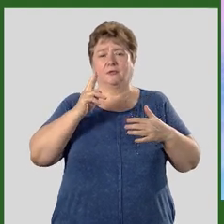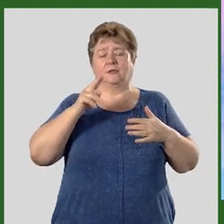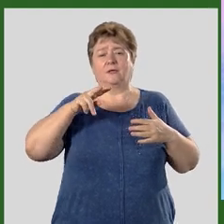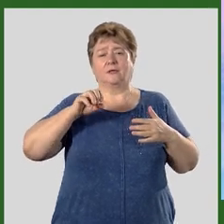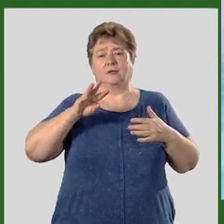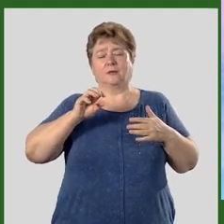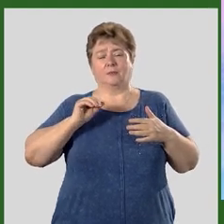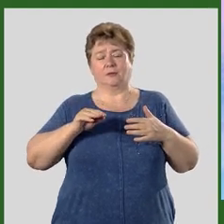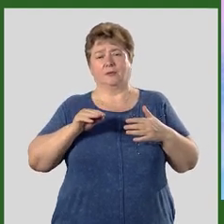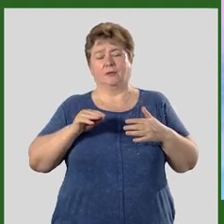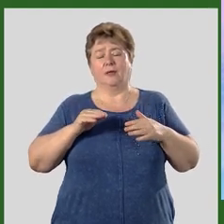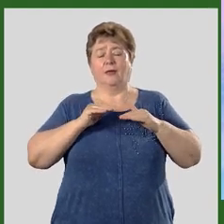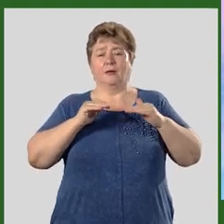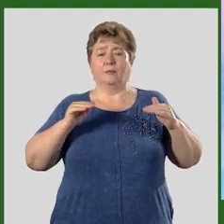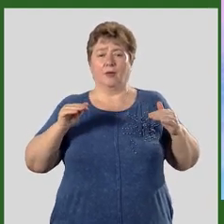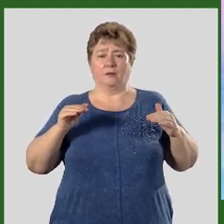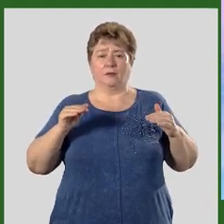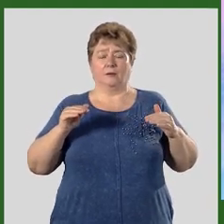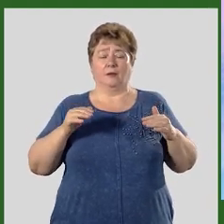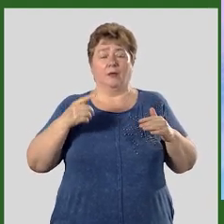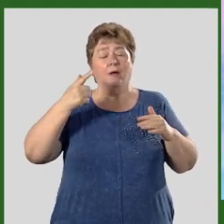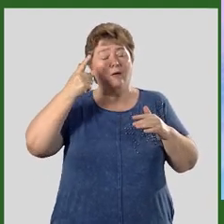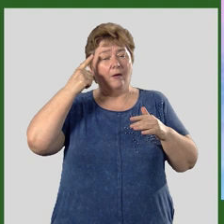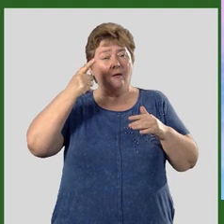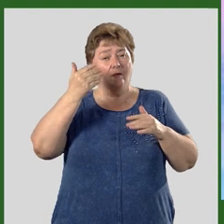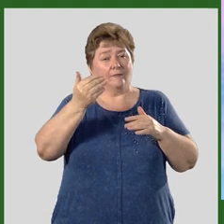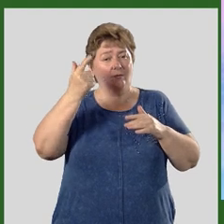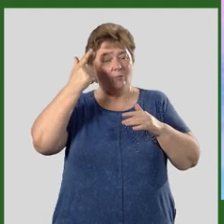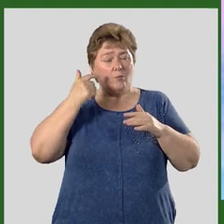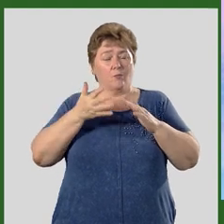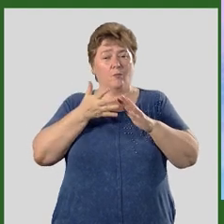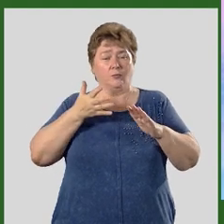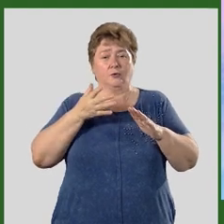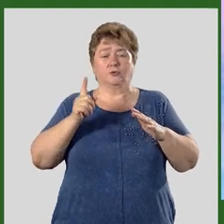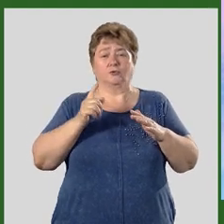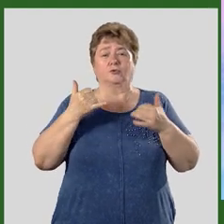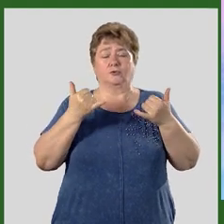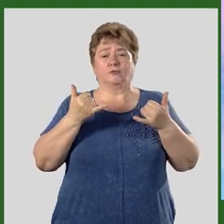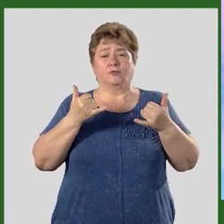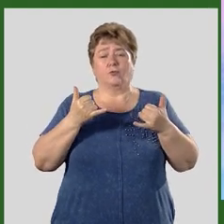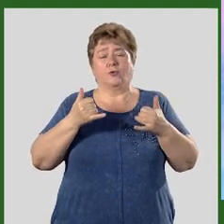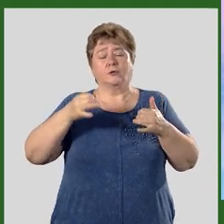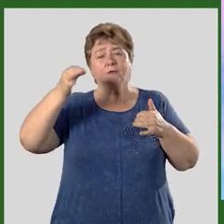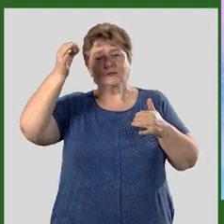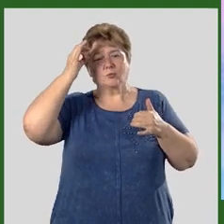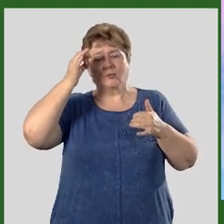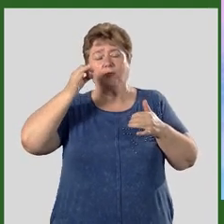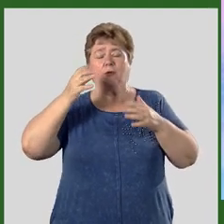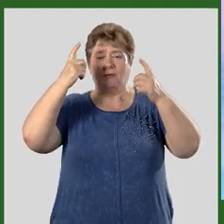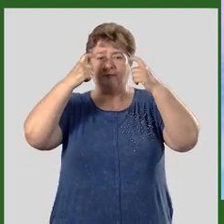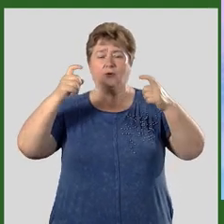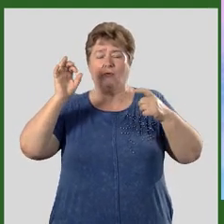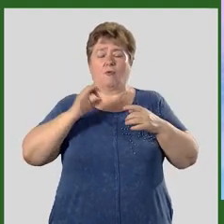климат. Ребята, вы, наверное, догадались, что сегодня мы с вами вспомним информацию